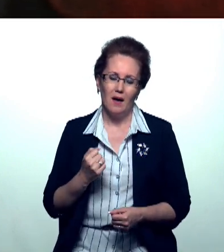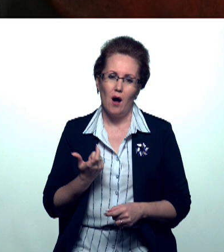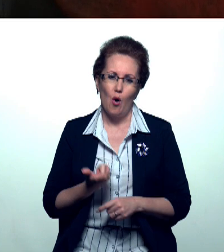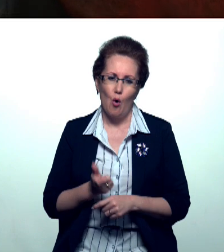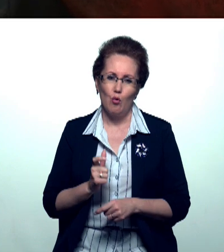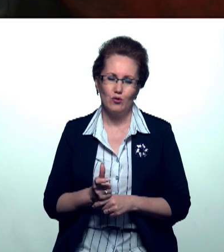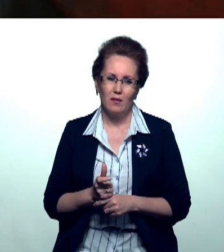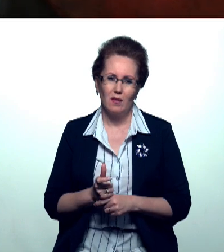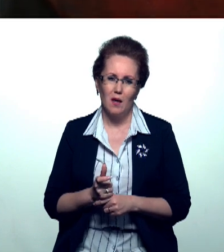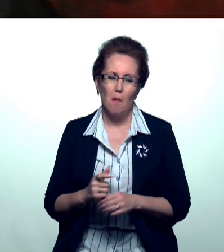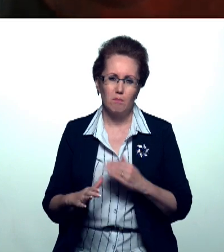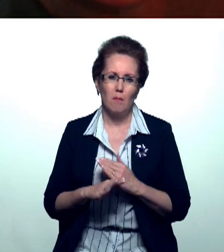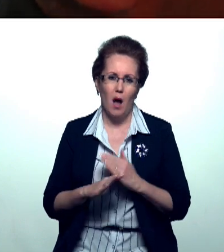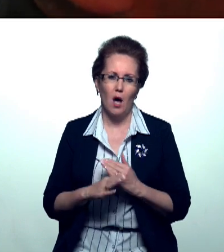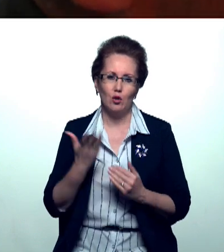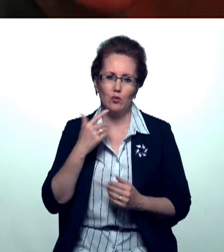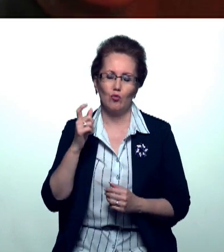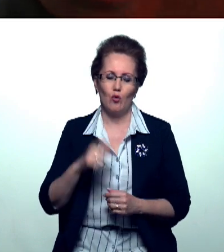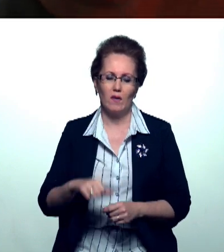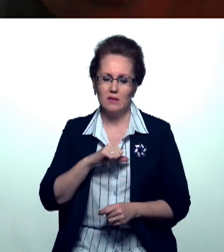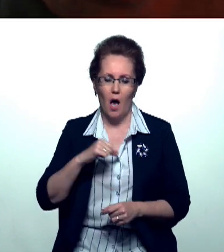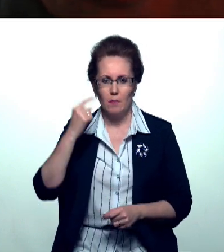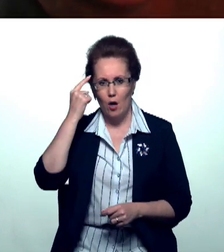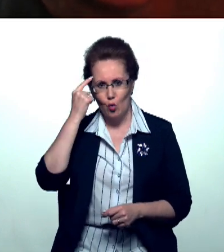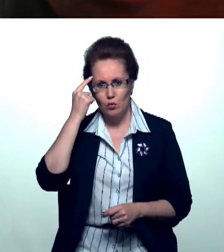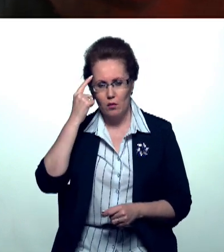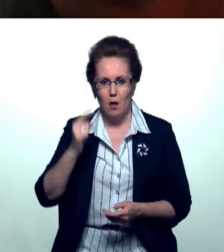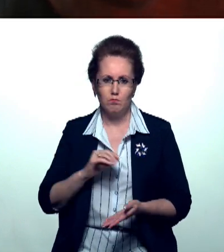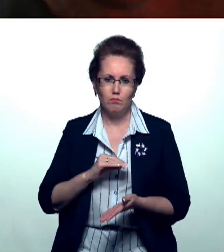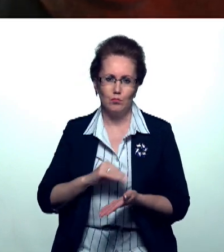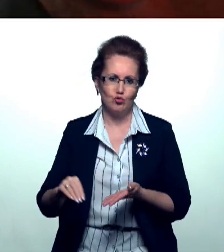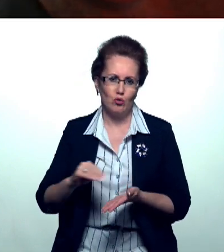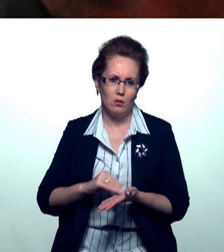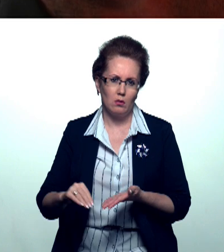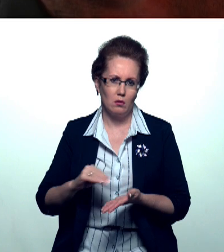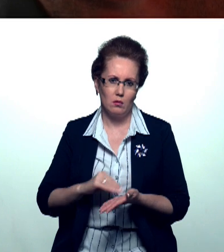когда человек самосознанно ищет